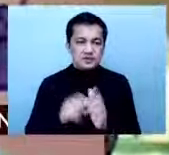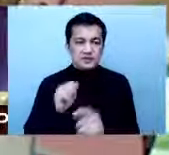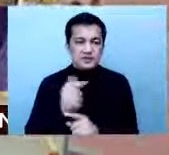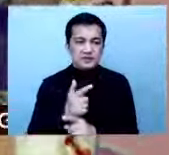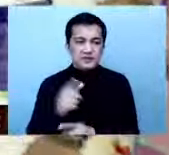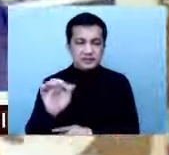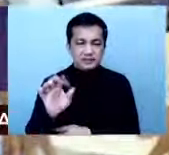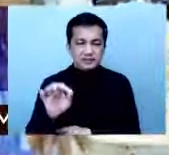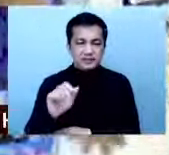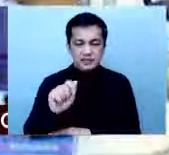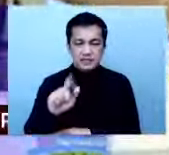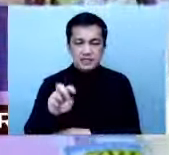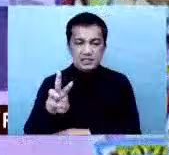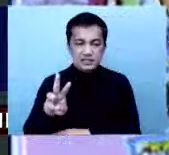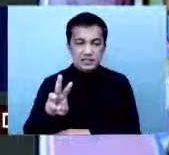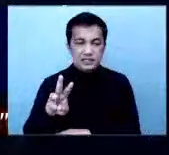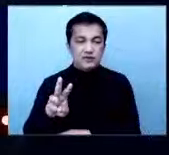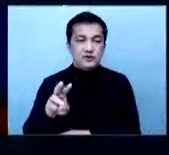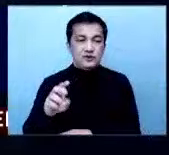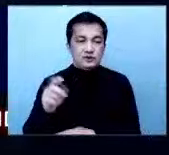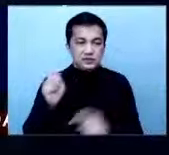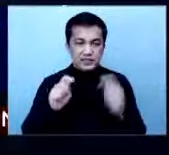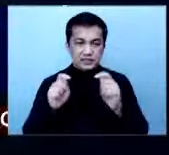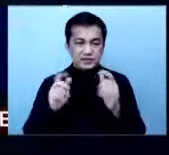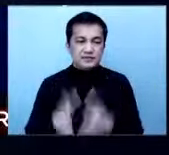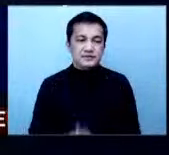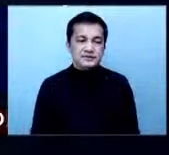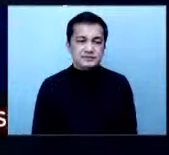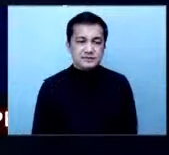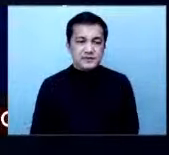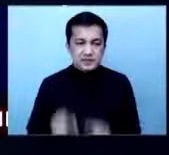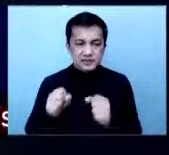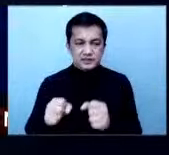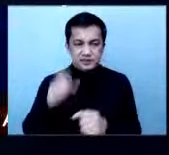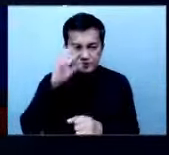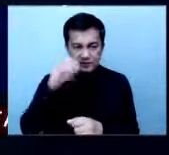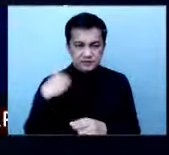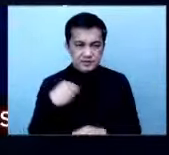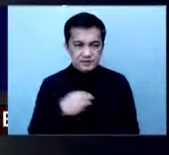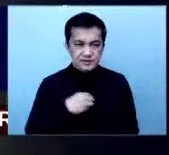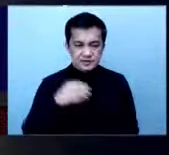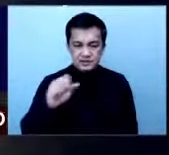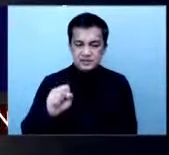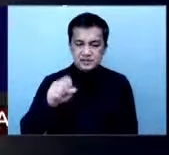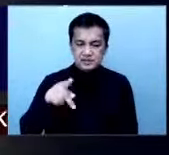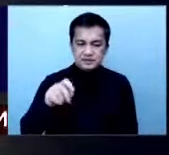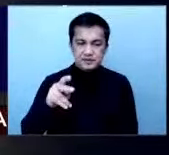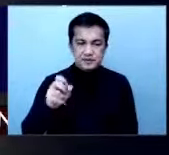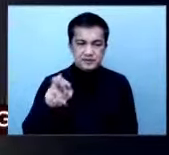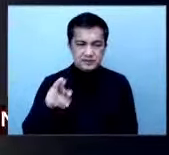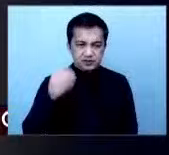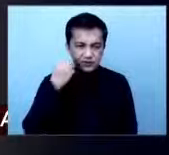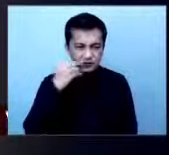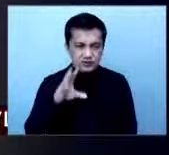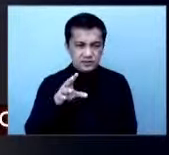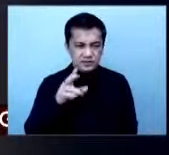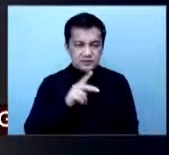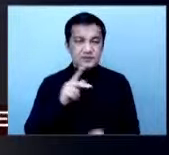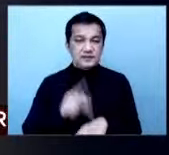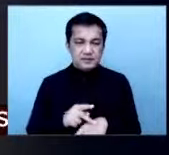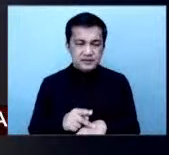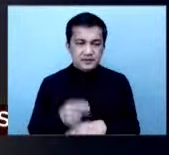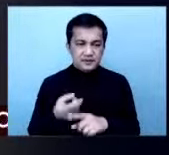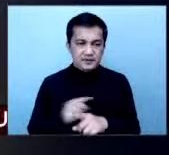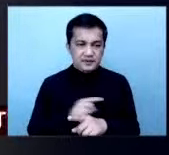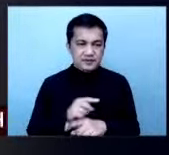alio theater si Street Boys member spen reyz Uuwi pa mismo sa Pilipinas mula sa